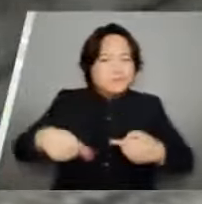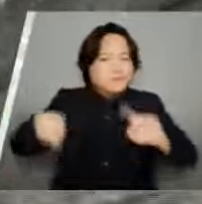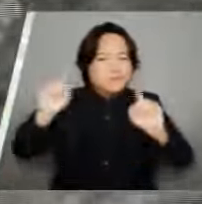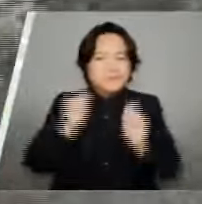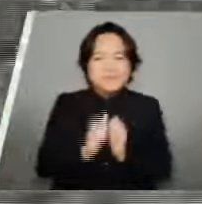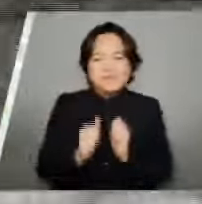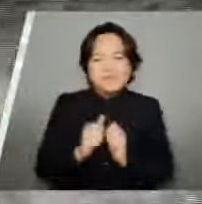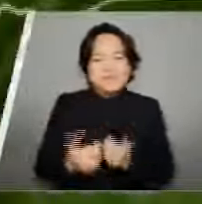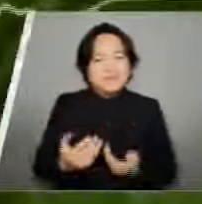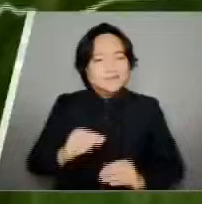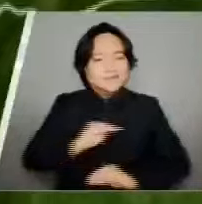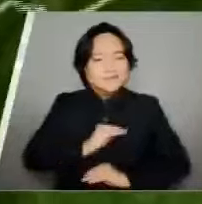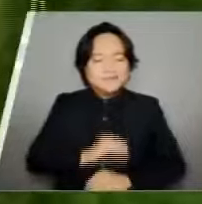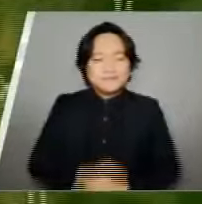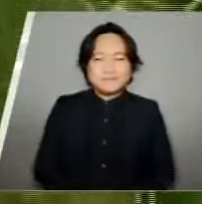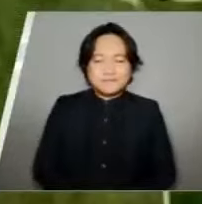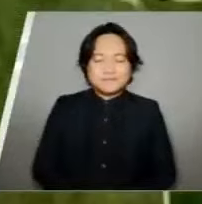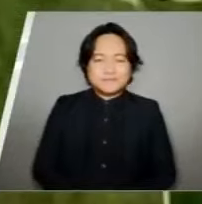pagod mo.